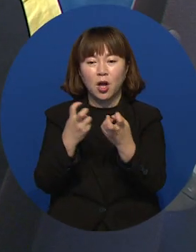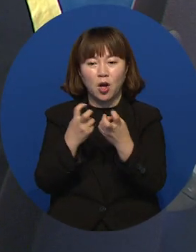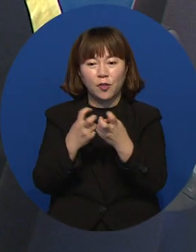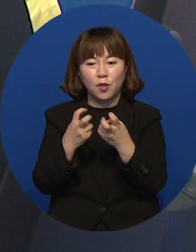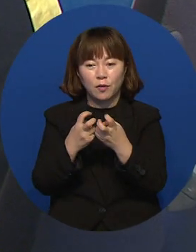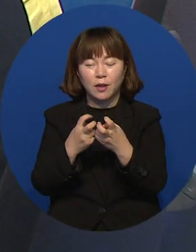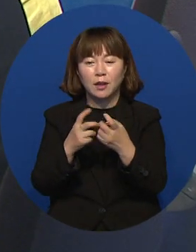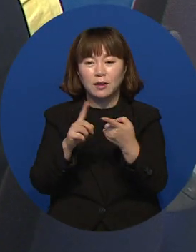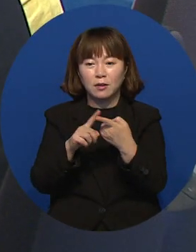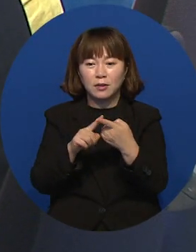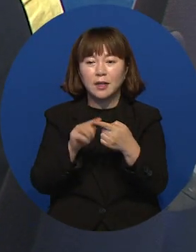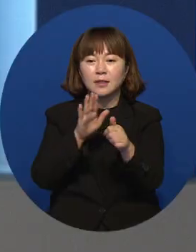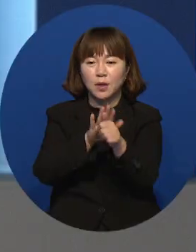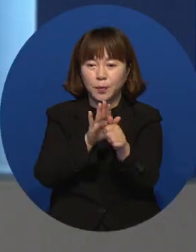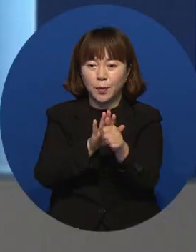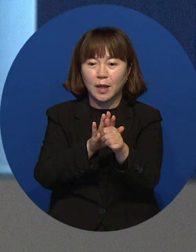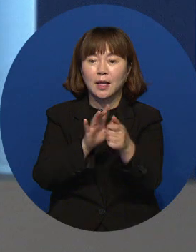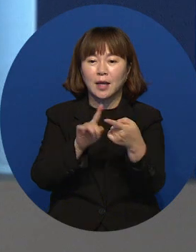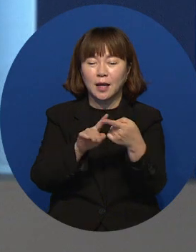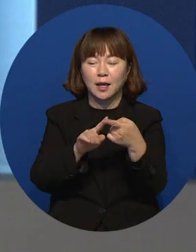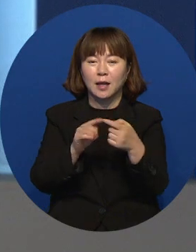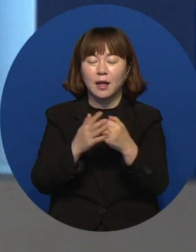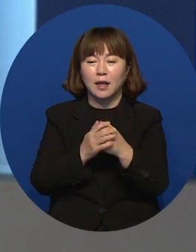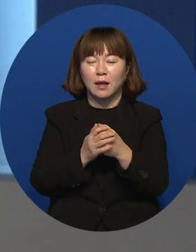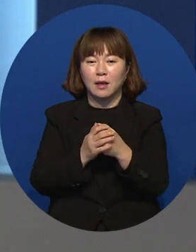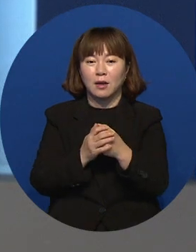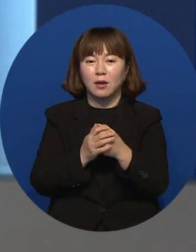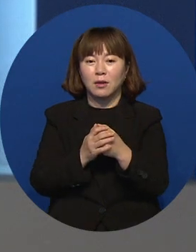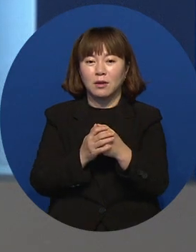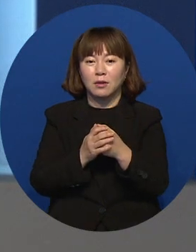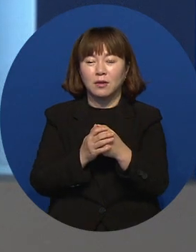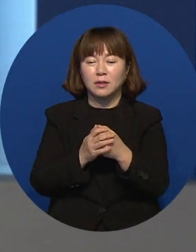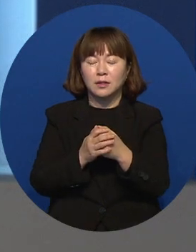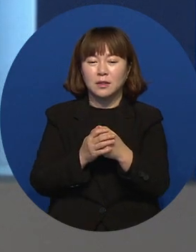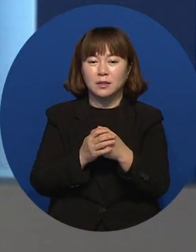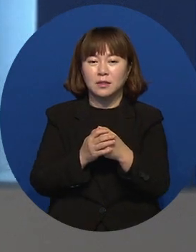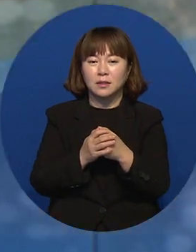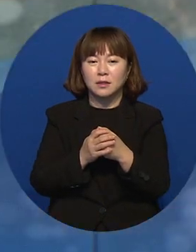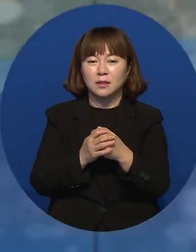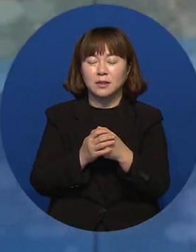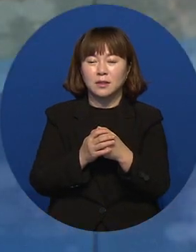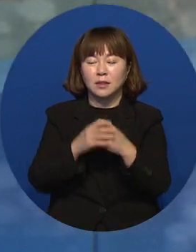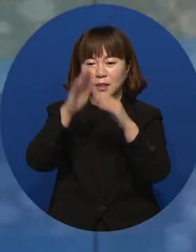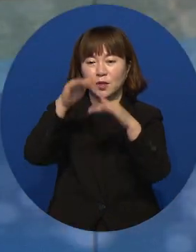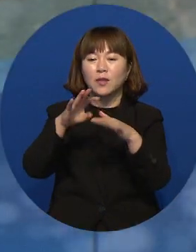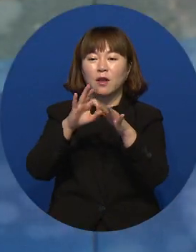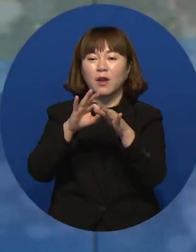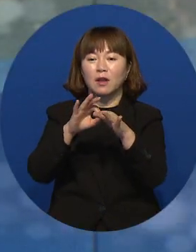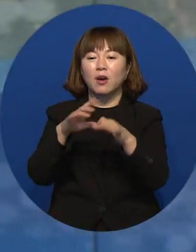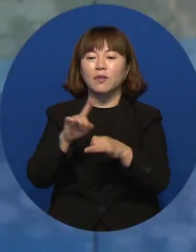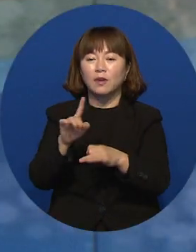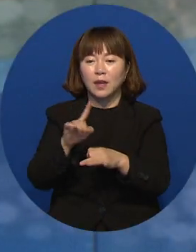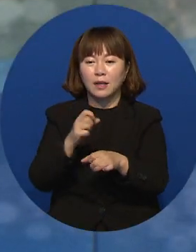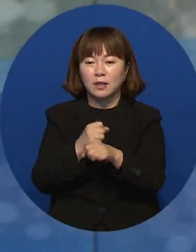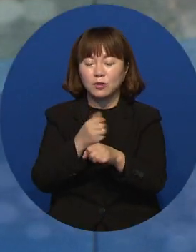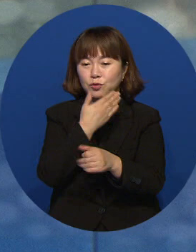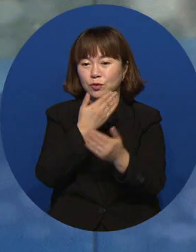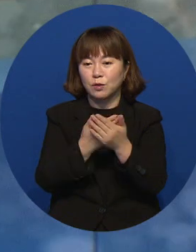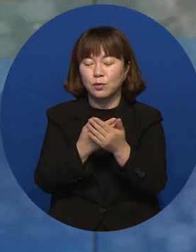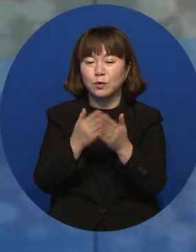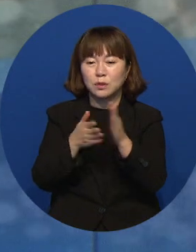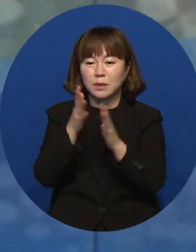원활하게 유지할 것이냐 그거에 매우 중요하다 이렇게 좀 생각이 든게 신뢰관계 또 우리 시민들의 의식도 굉장히 중요한 것 같은데